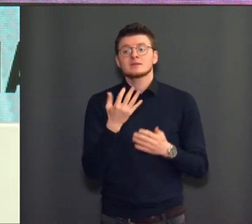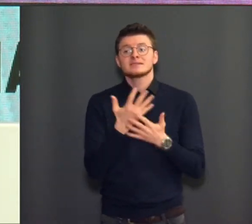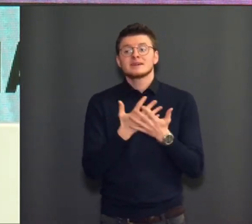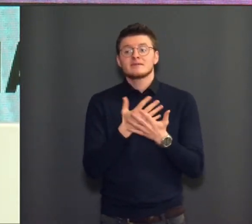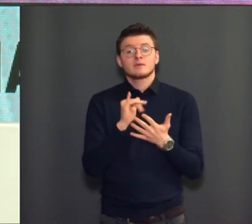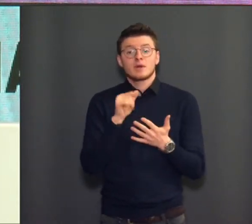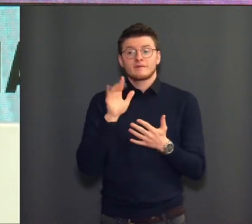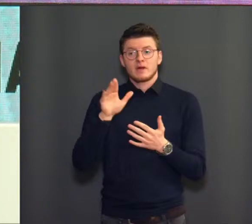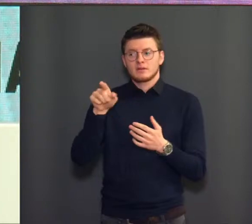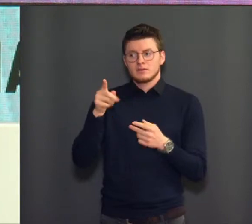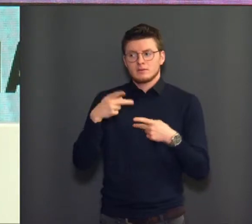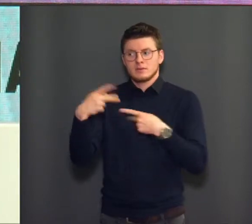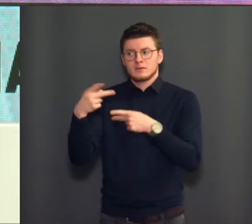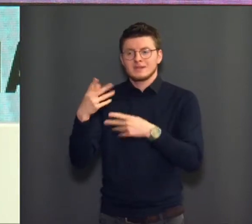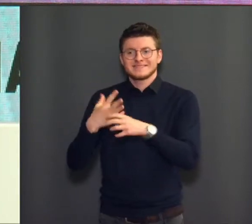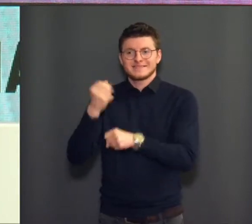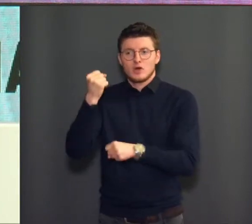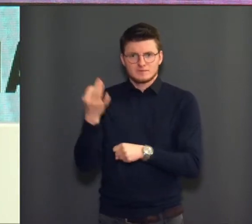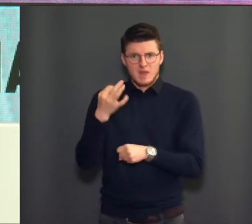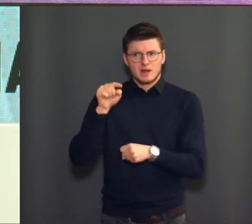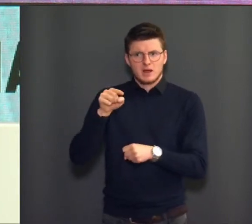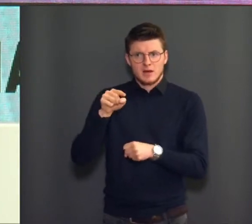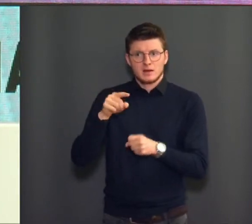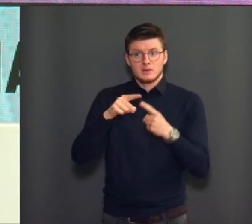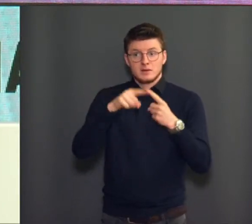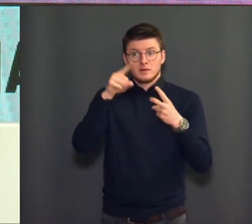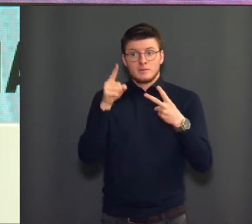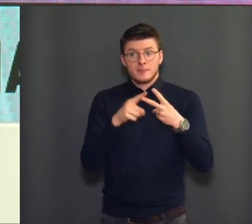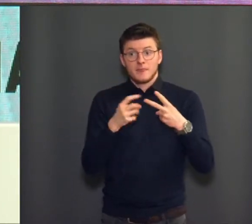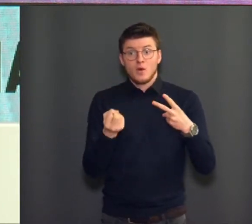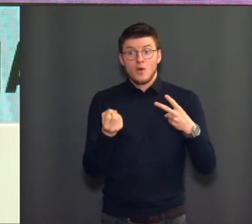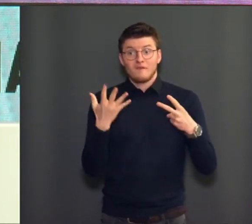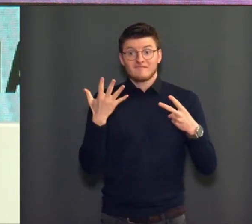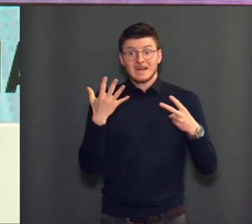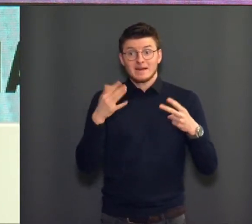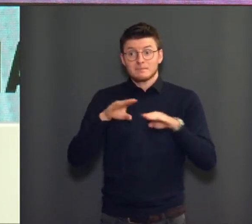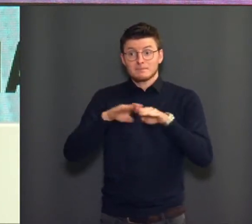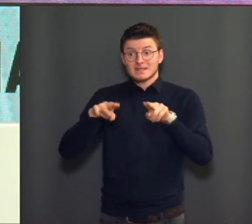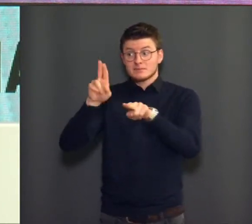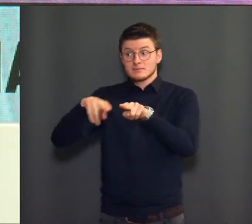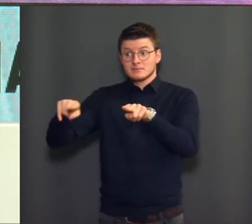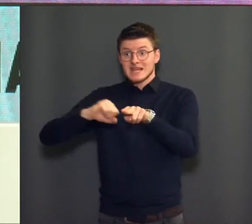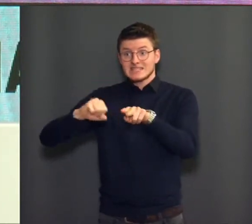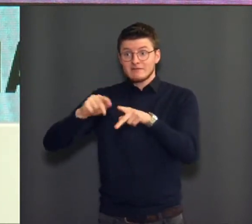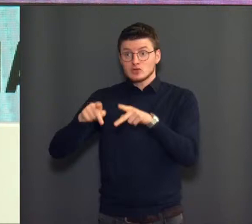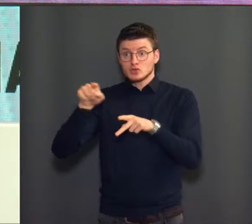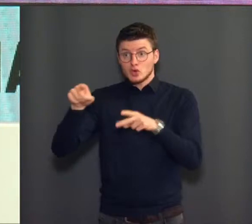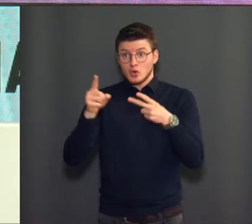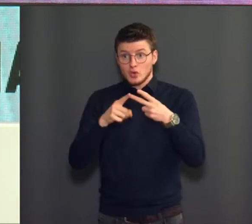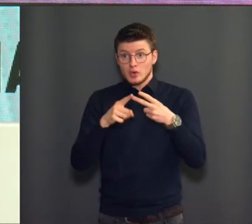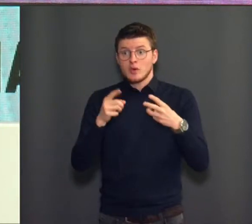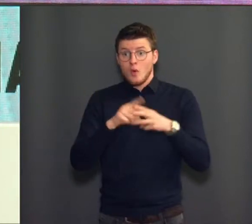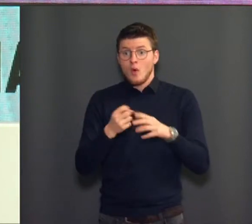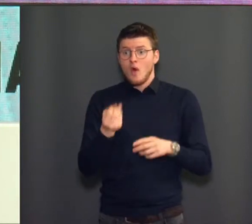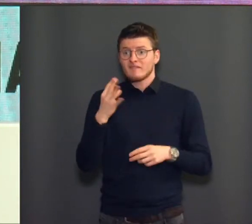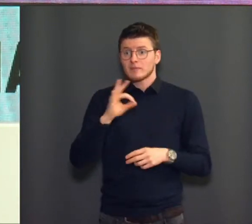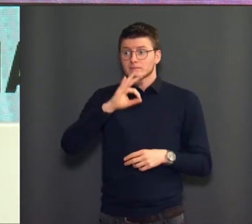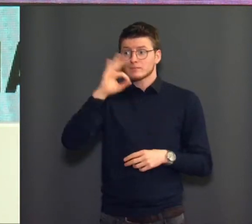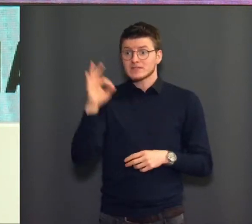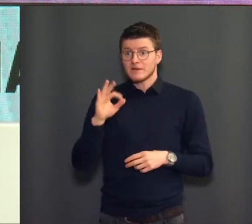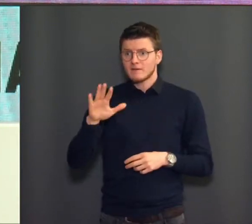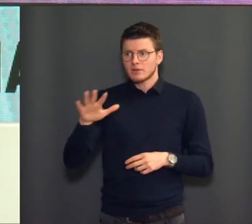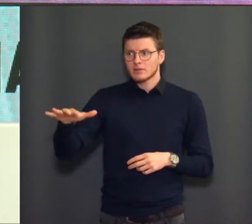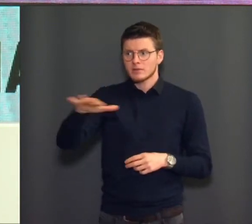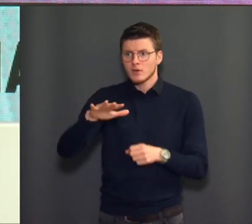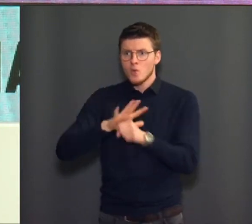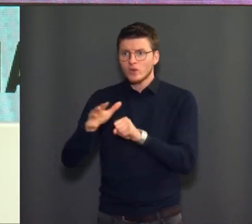en zeker en vast ook de bezetting op intensieve zorgen, het percentage bedden dat ingenomen wordt door de COVID-patiënten. Want dat is